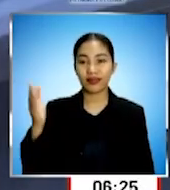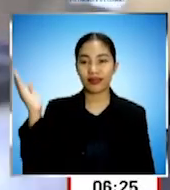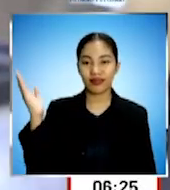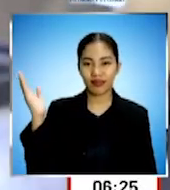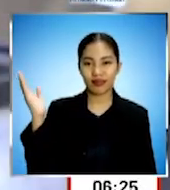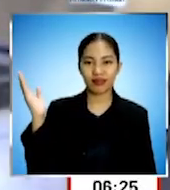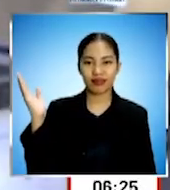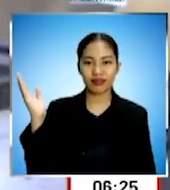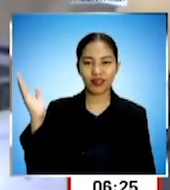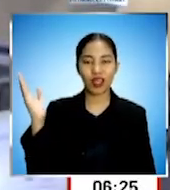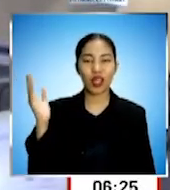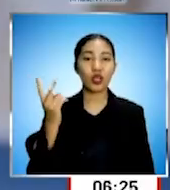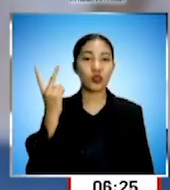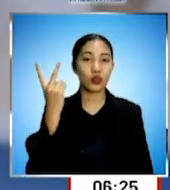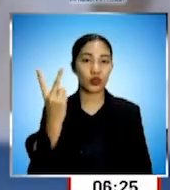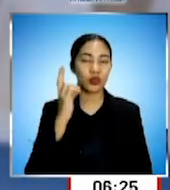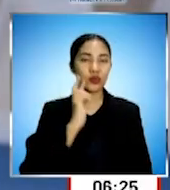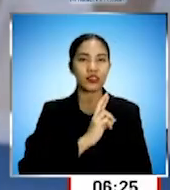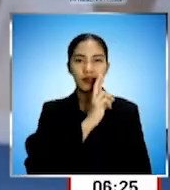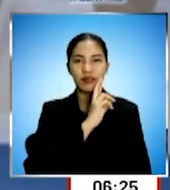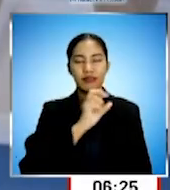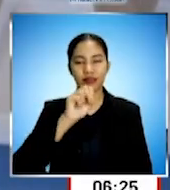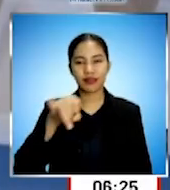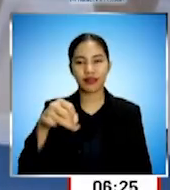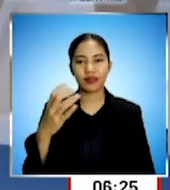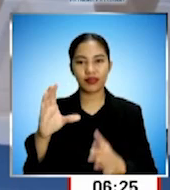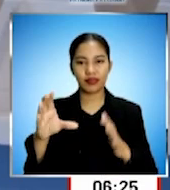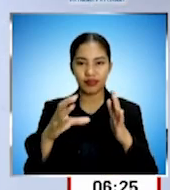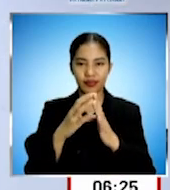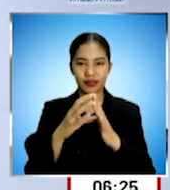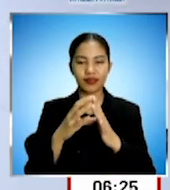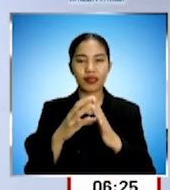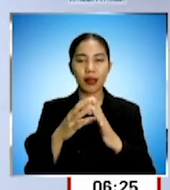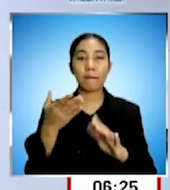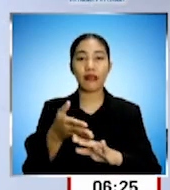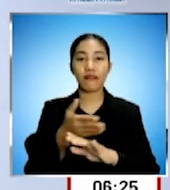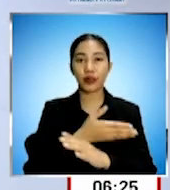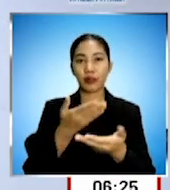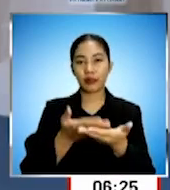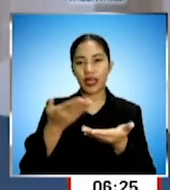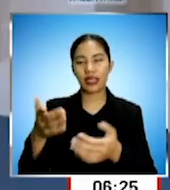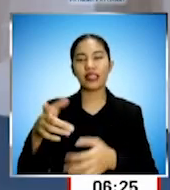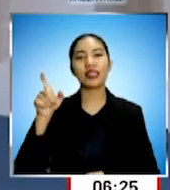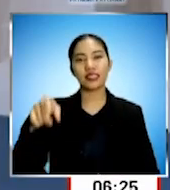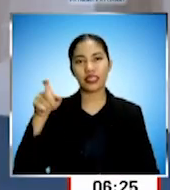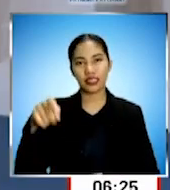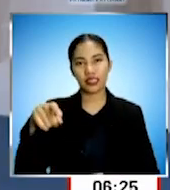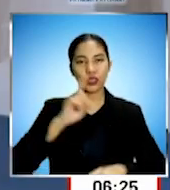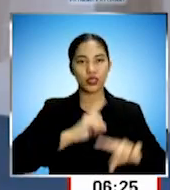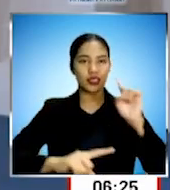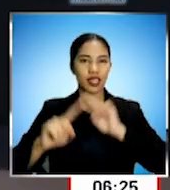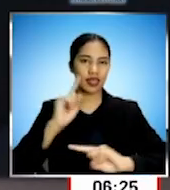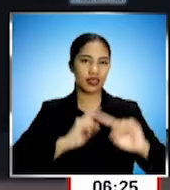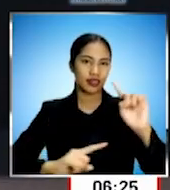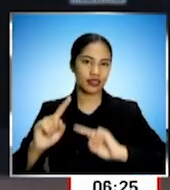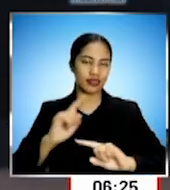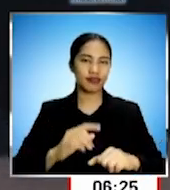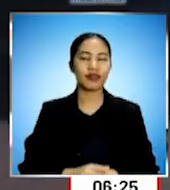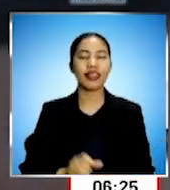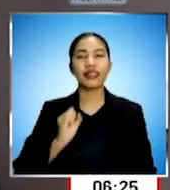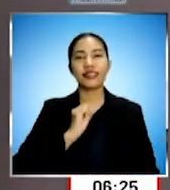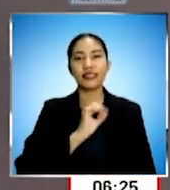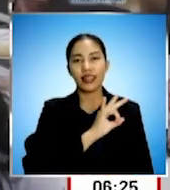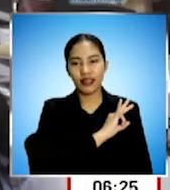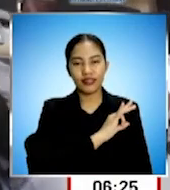dalawang kainan na ito sa San Juan City, bago ka makabili, kailangan mo muna mag-hand sign. Ang mga staff kasi nila rito ay deaf